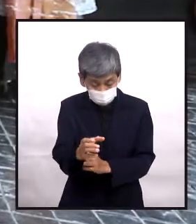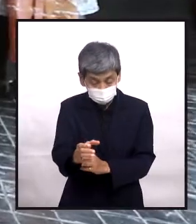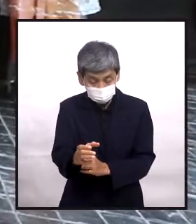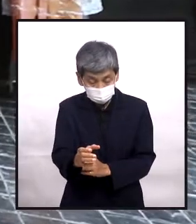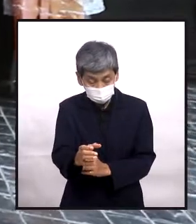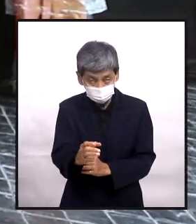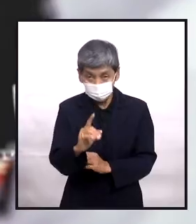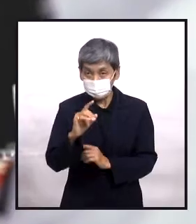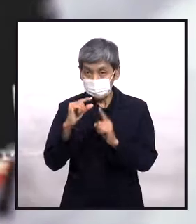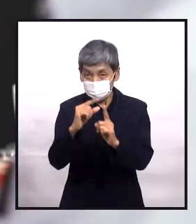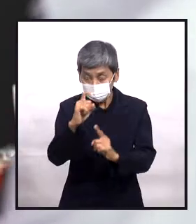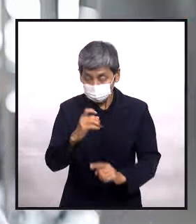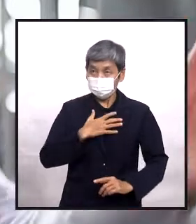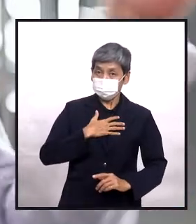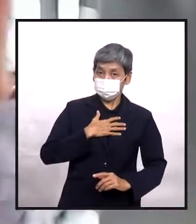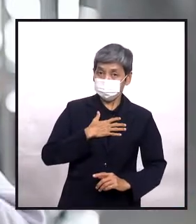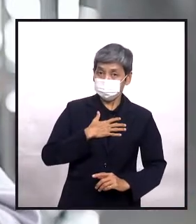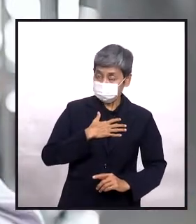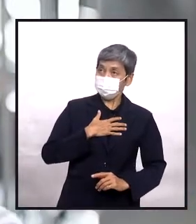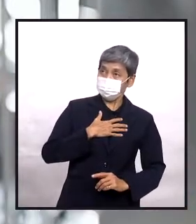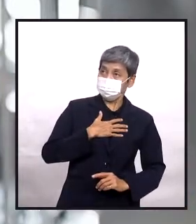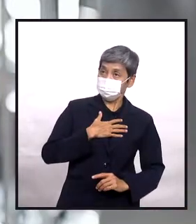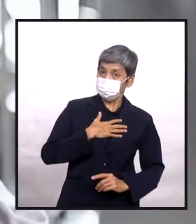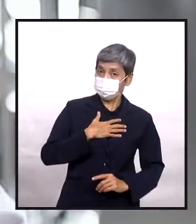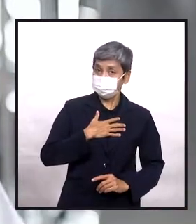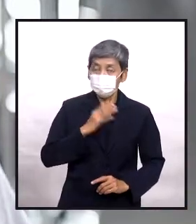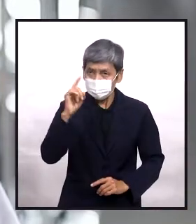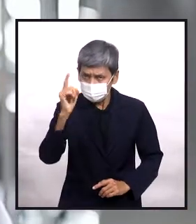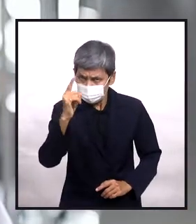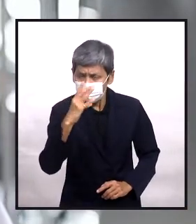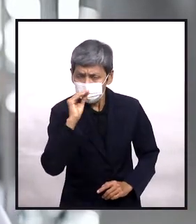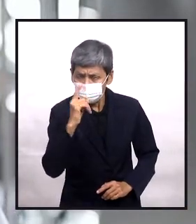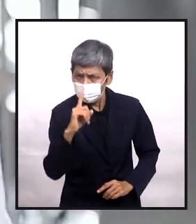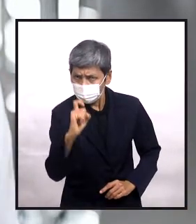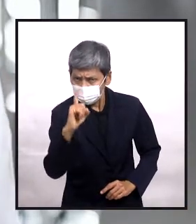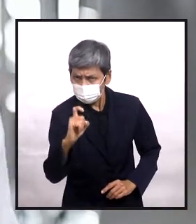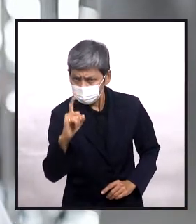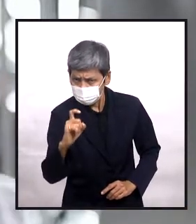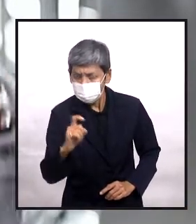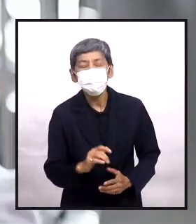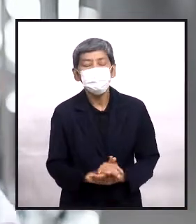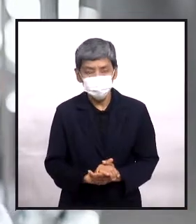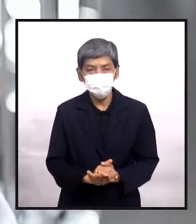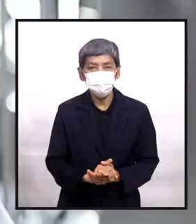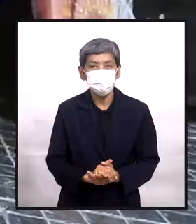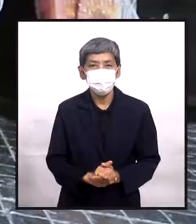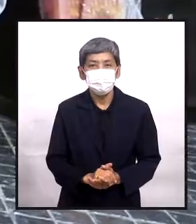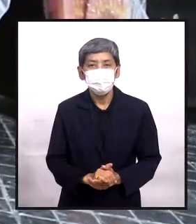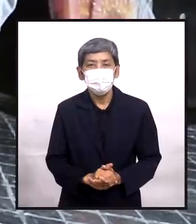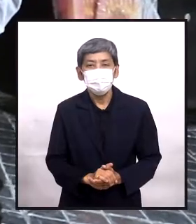ตายได้แล้วค่ะ แล้วลูกค้าเขา ชอบส่วนใหญ่ก็จะขอเทคซ้ำบอกป้าพูดอีกทีได้ไหมเขาถ่ายคลิปไปแช